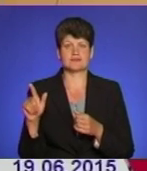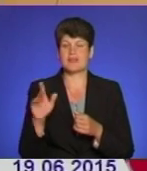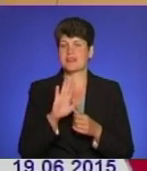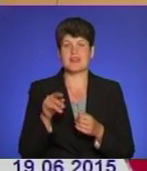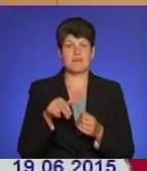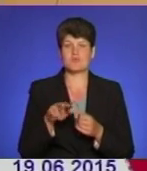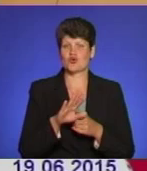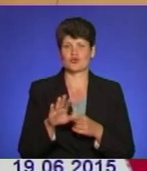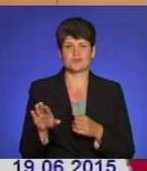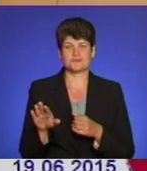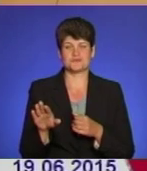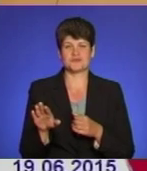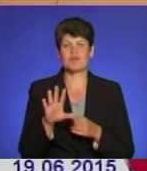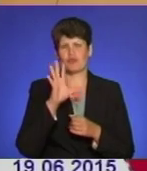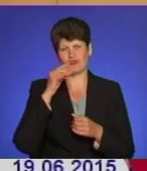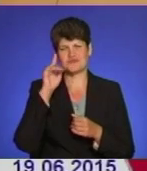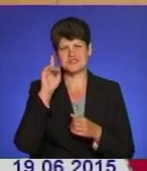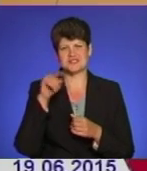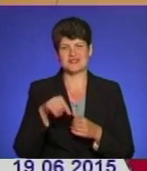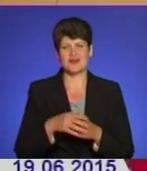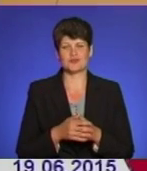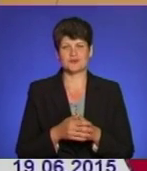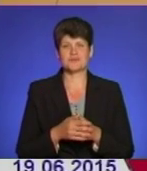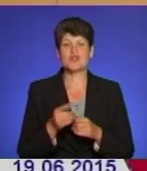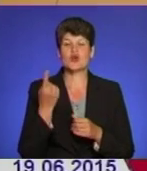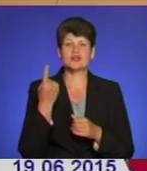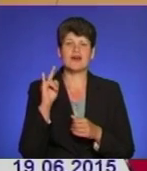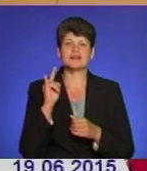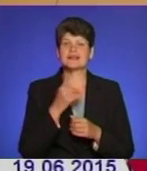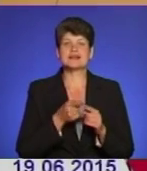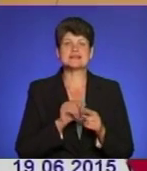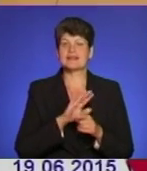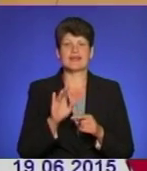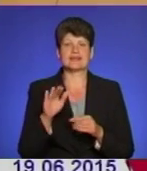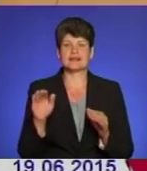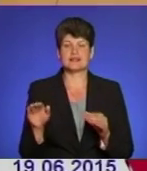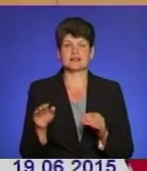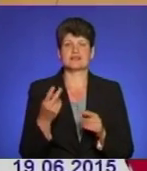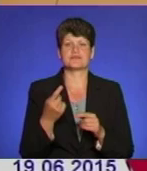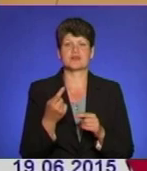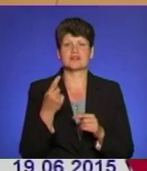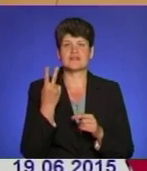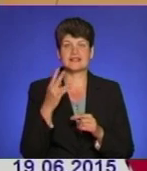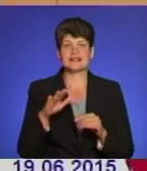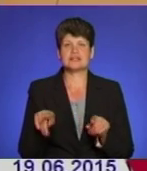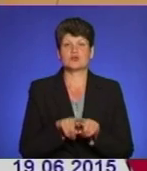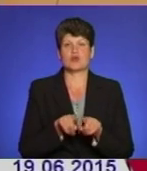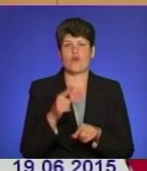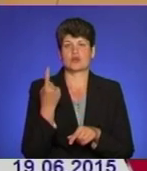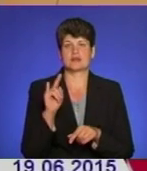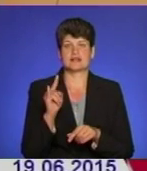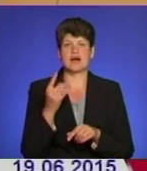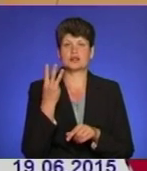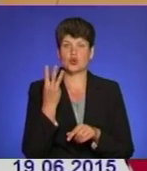пройти, бо всі знають. Одна дитина – то не дитина, кажуть. Дві дитини – то є одна дитина. А